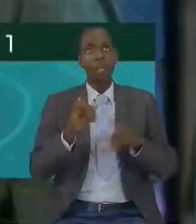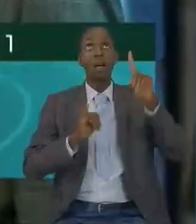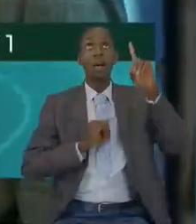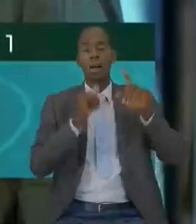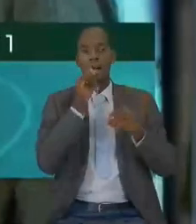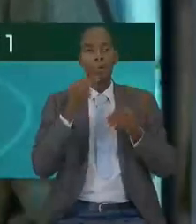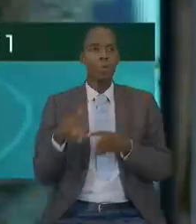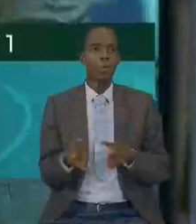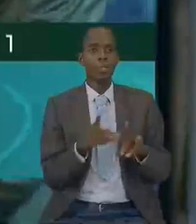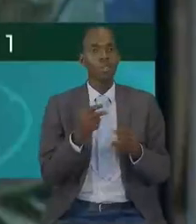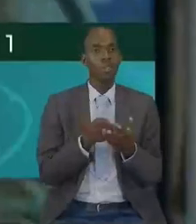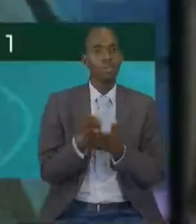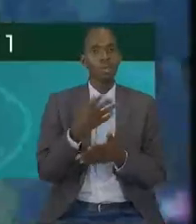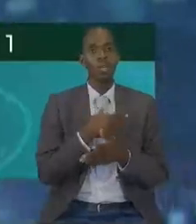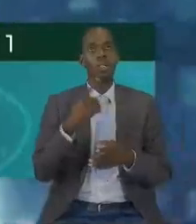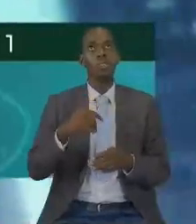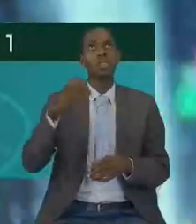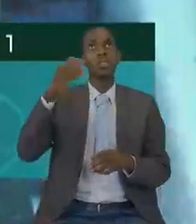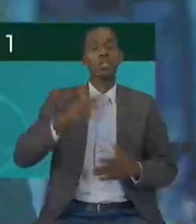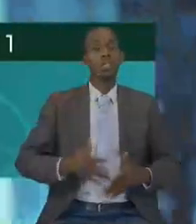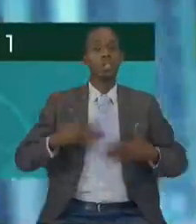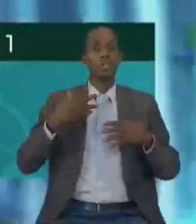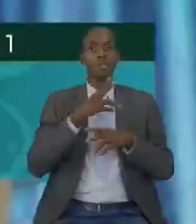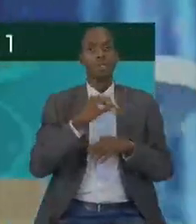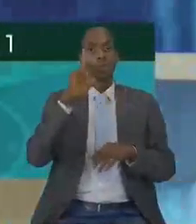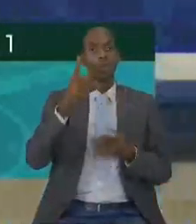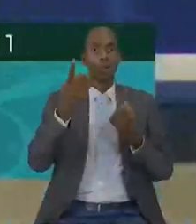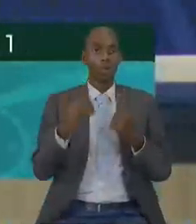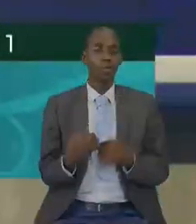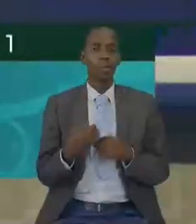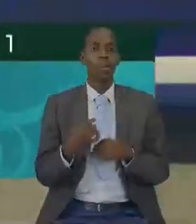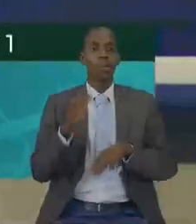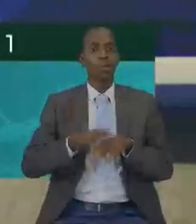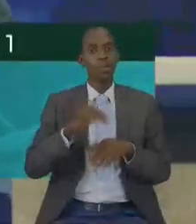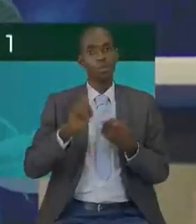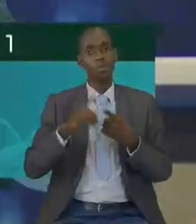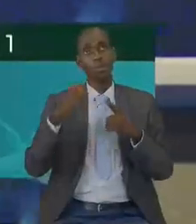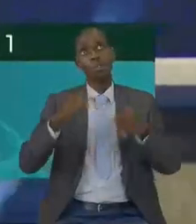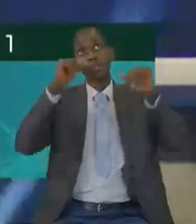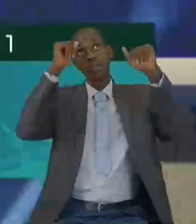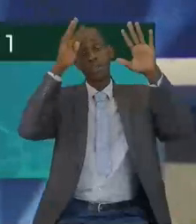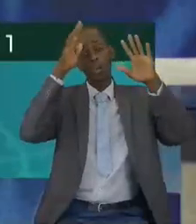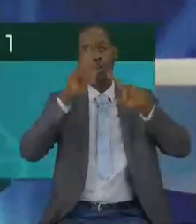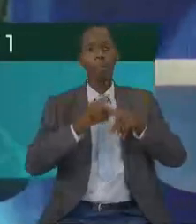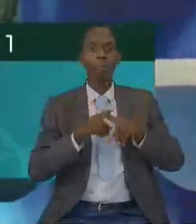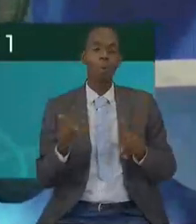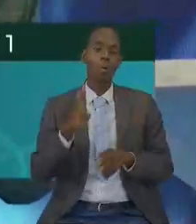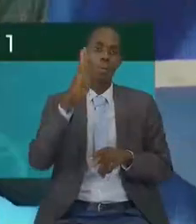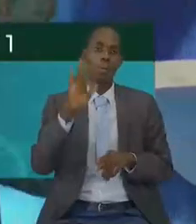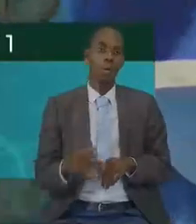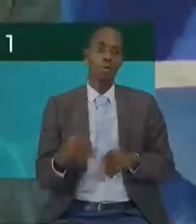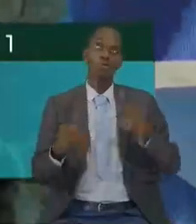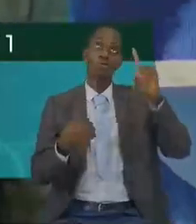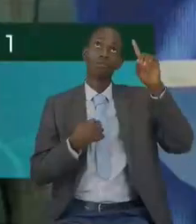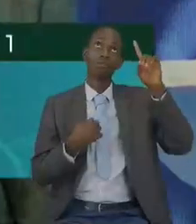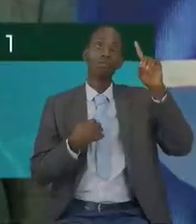chemin, la vérité et la vie. Nul ne vient au Père que par